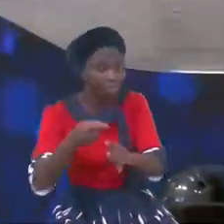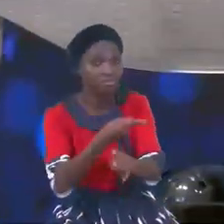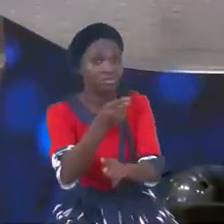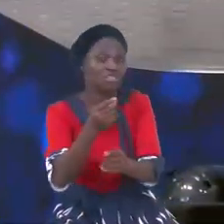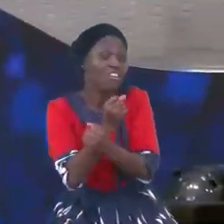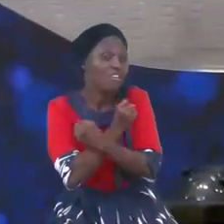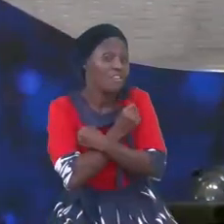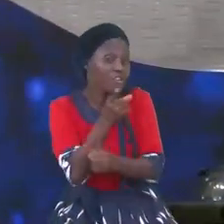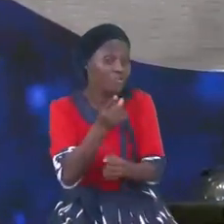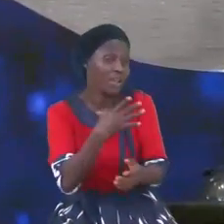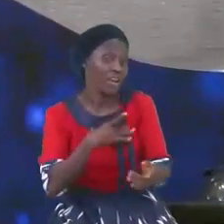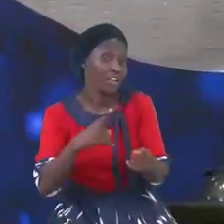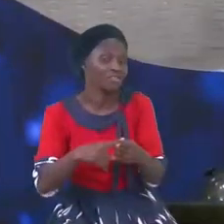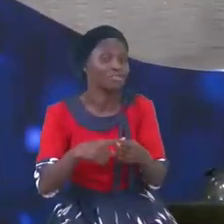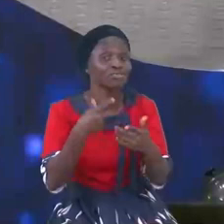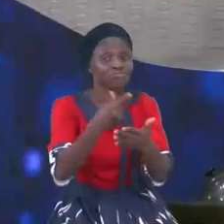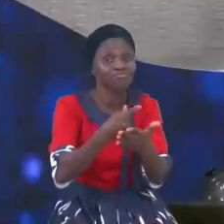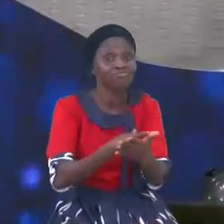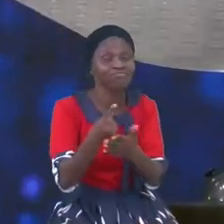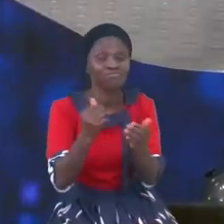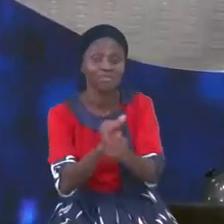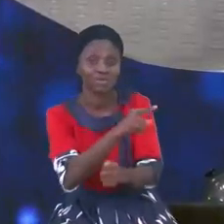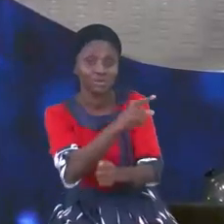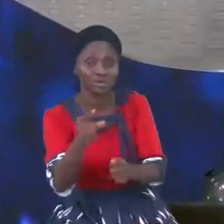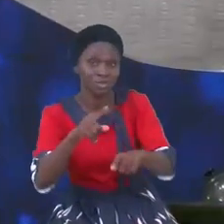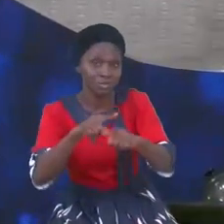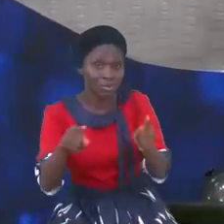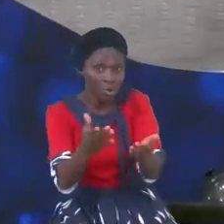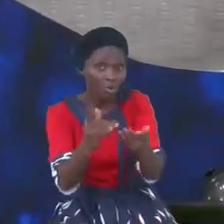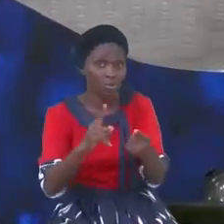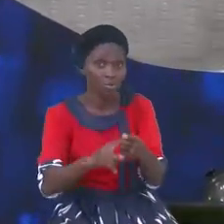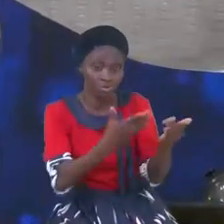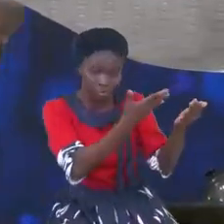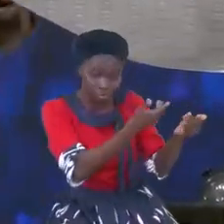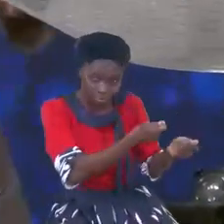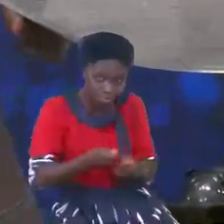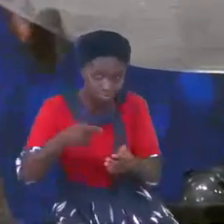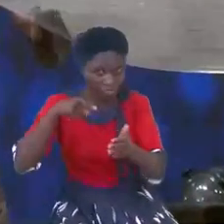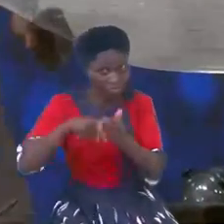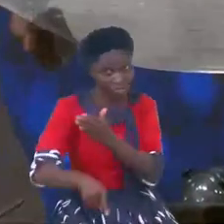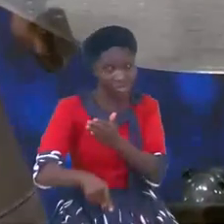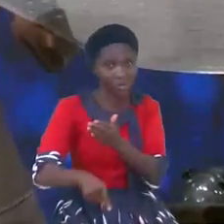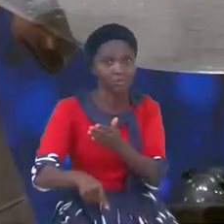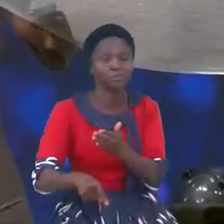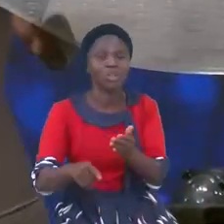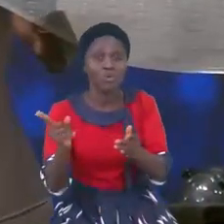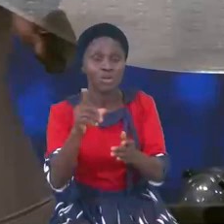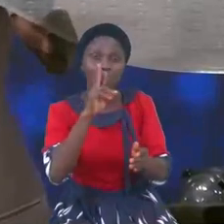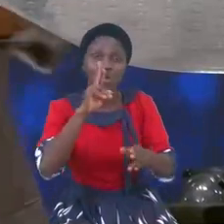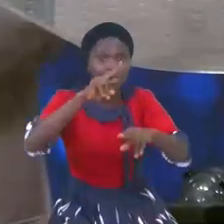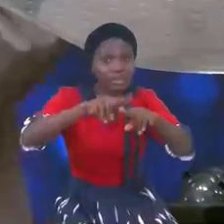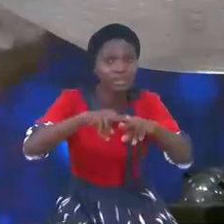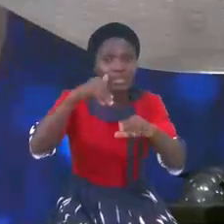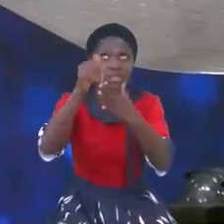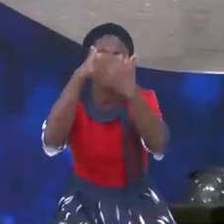renverser du sommet que tu te trouves, là où tu t'identifies avec Christ et tu es assis dans les lieux célestes avec Christ.